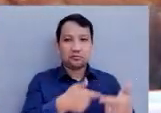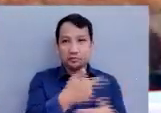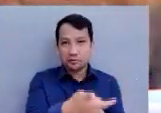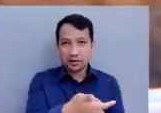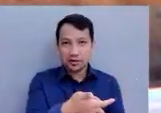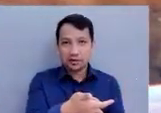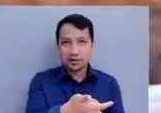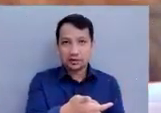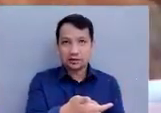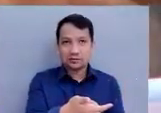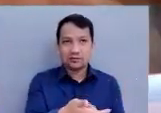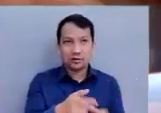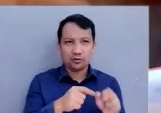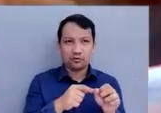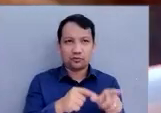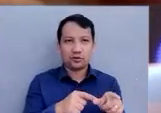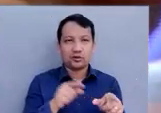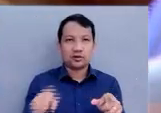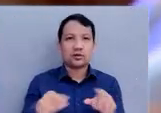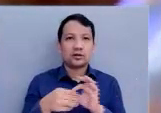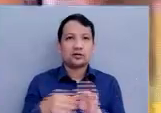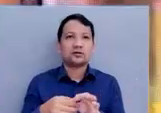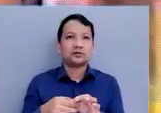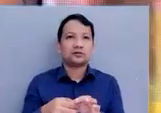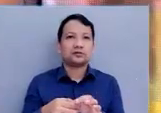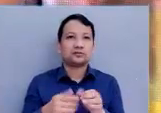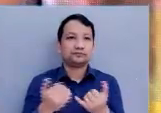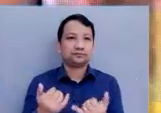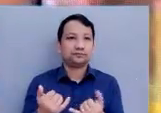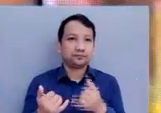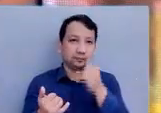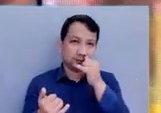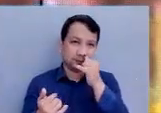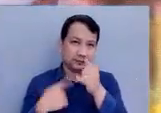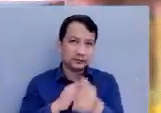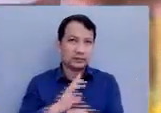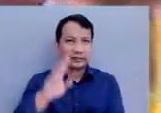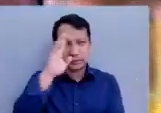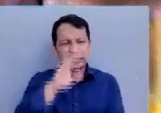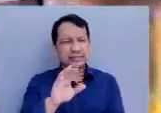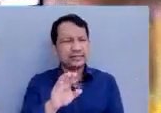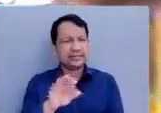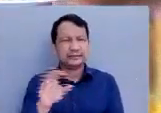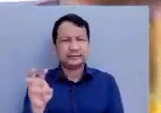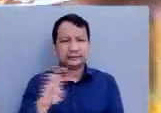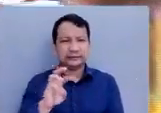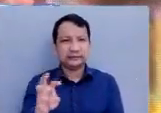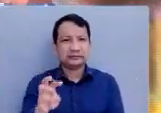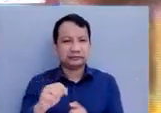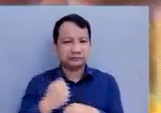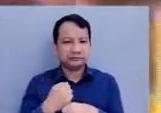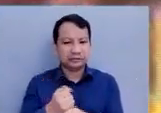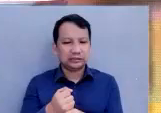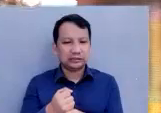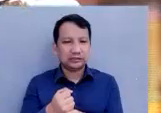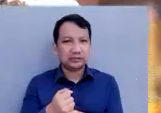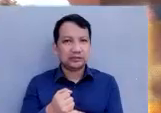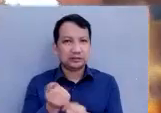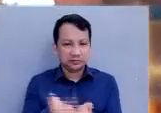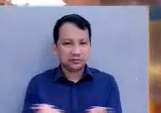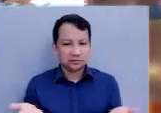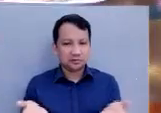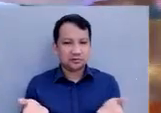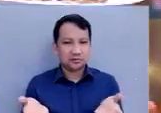recipe ng original owners ng ating ipi-feature ngayong araw na to 1966 pa nila itong pine-prepare